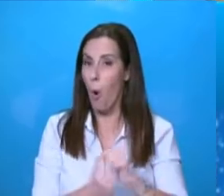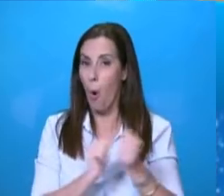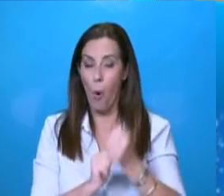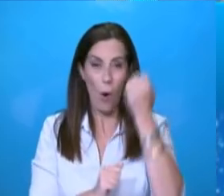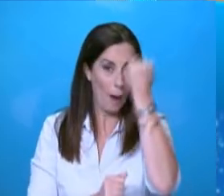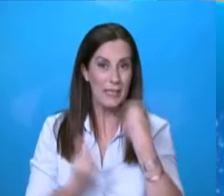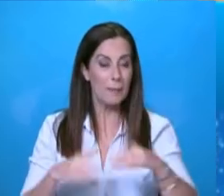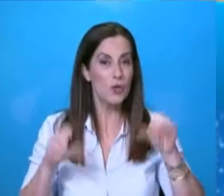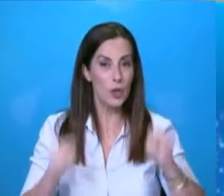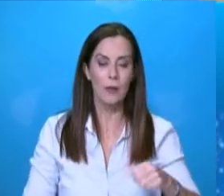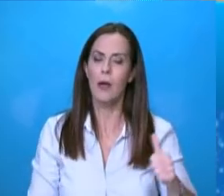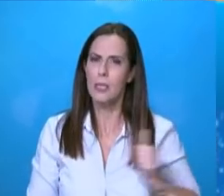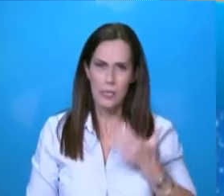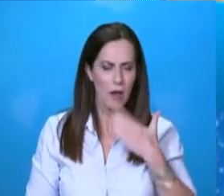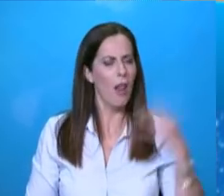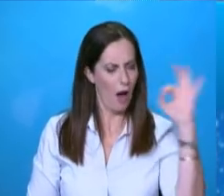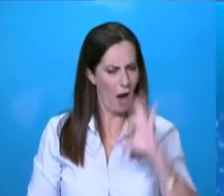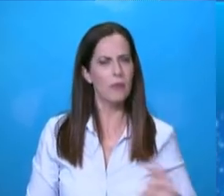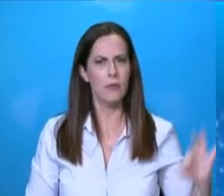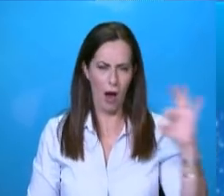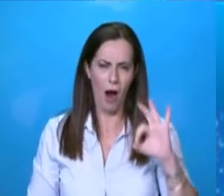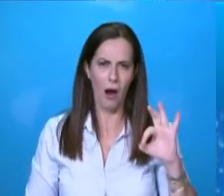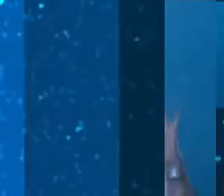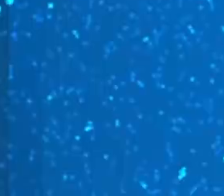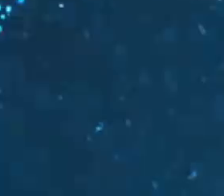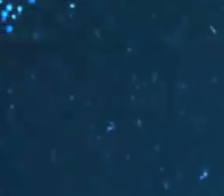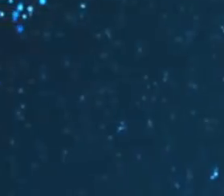שולט, צהל עדיין הוא הכתובת מבחינתו.